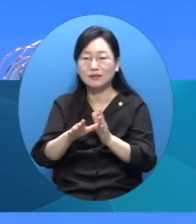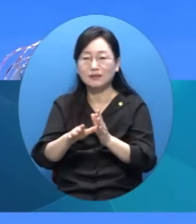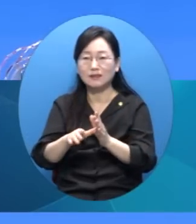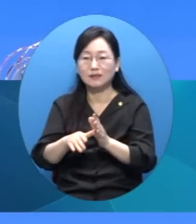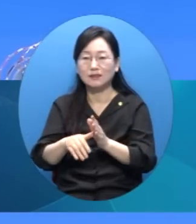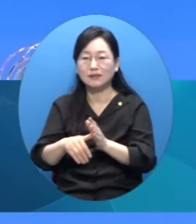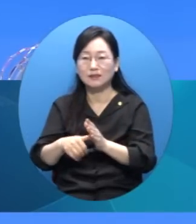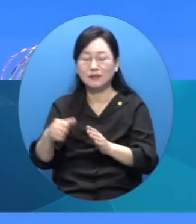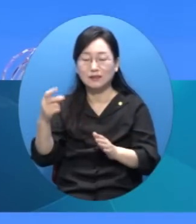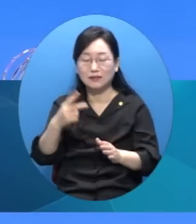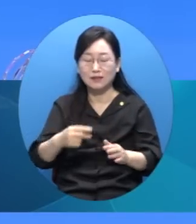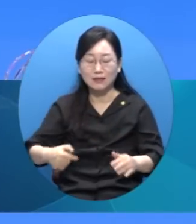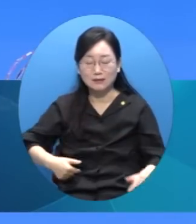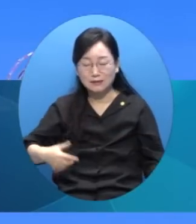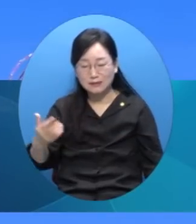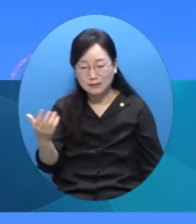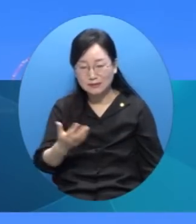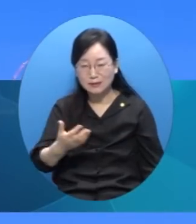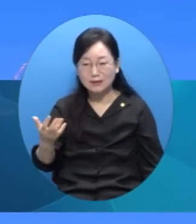때와